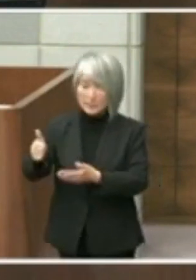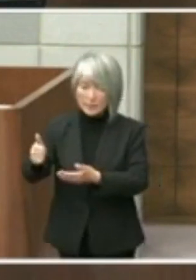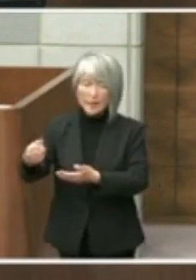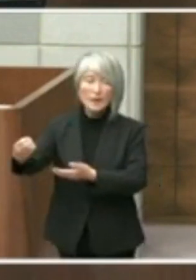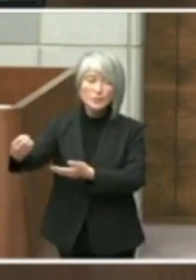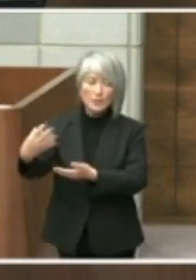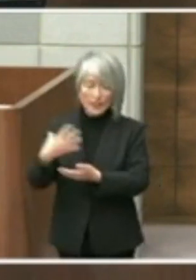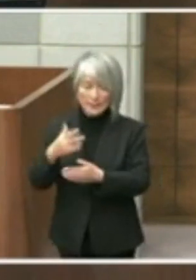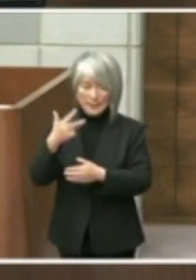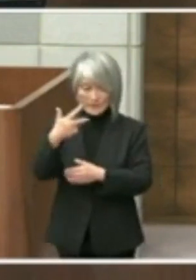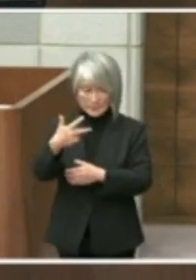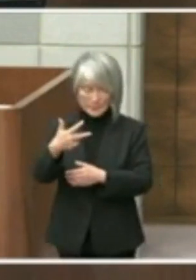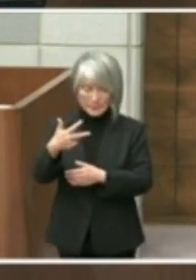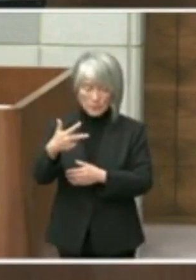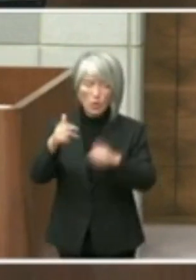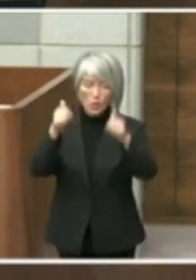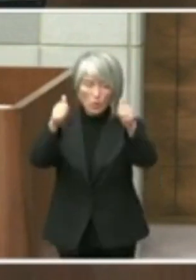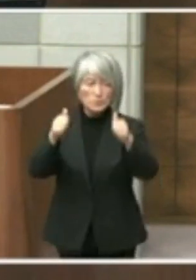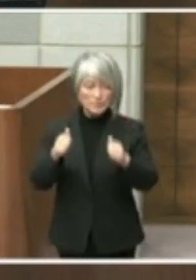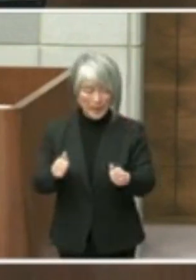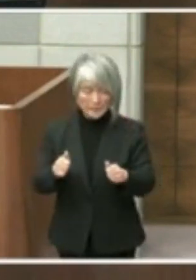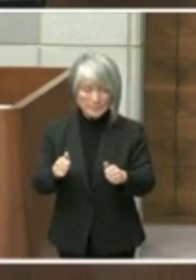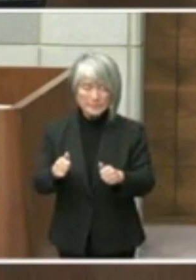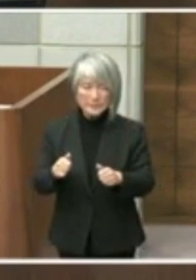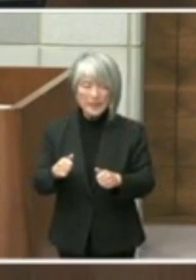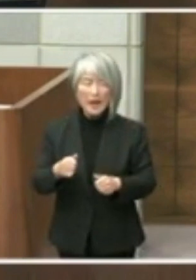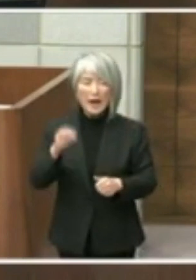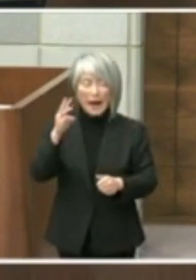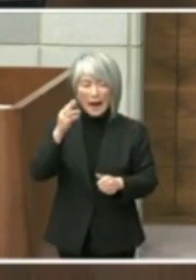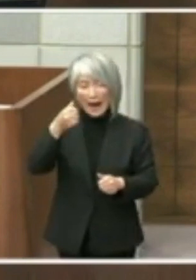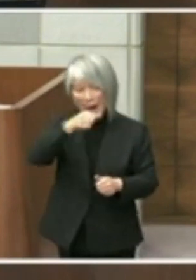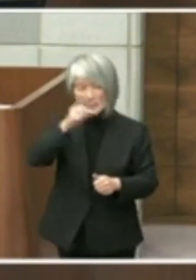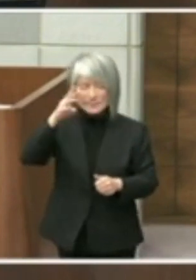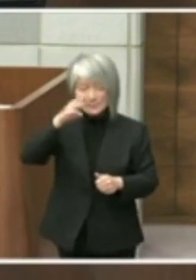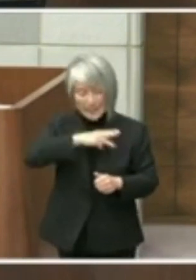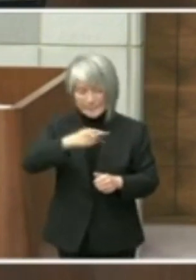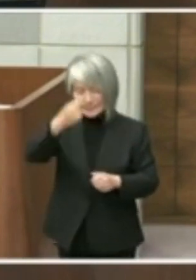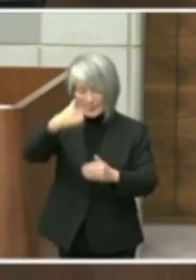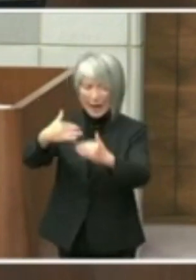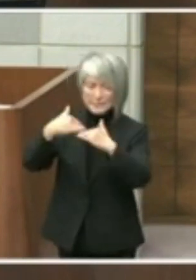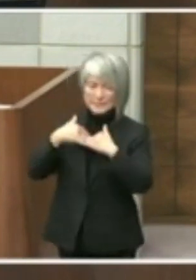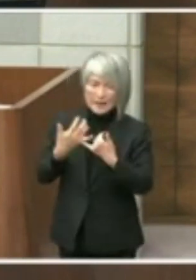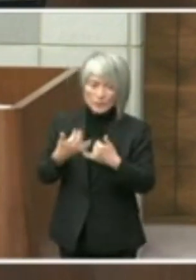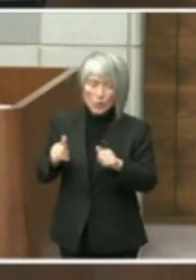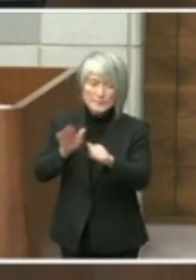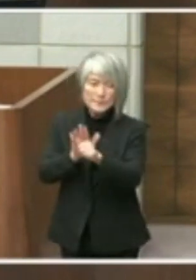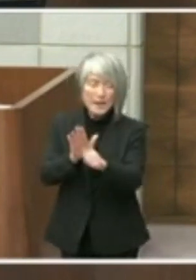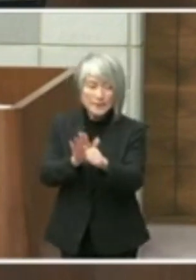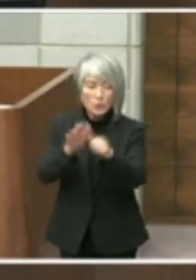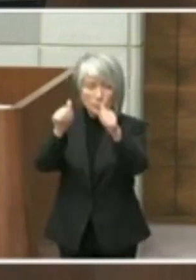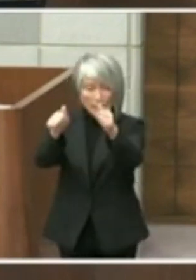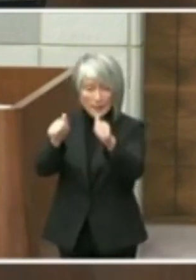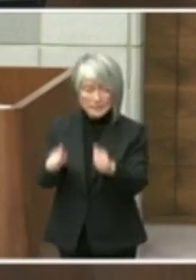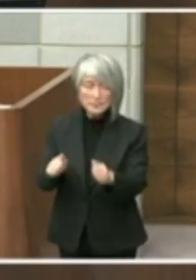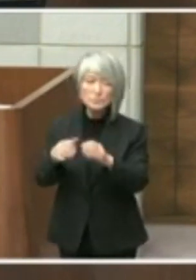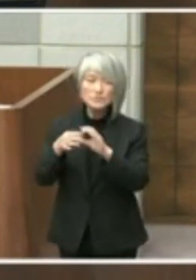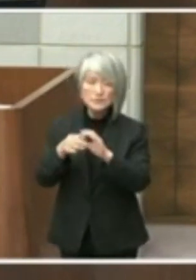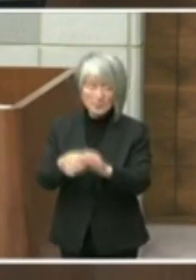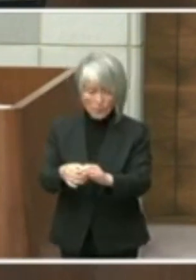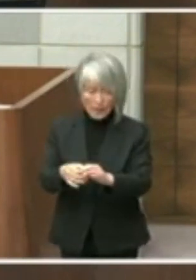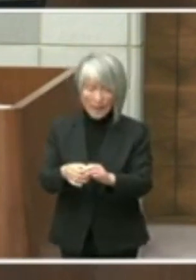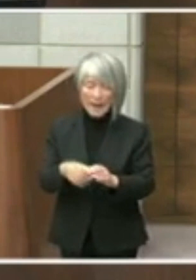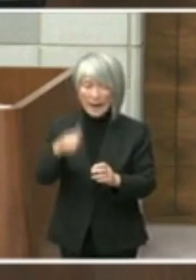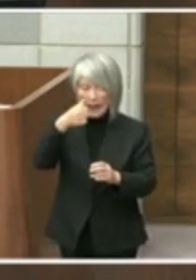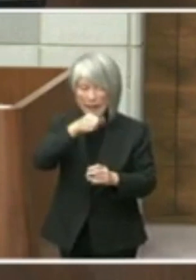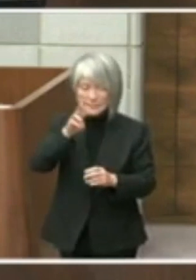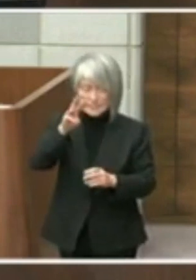ームページにおける犯罪被害者等支援のページにつきましては、本市の犯罪被害者等支援の目